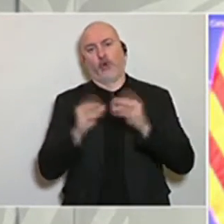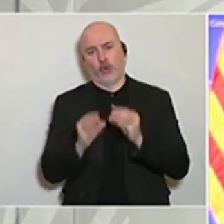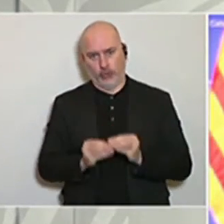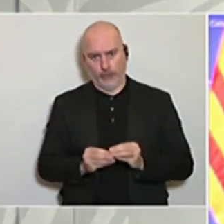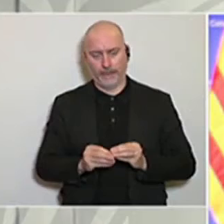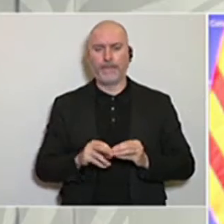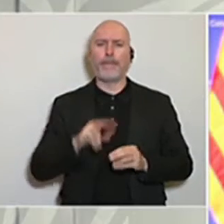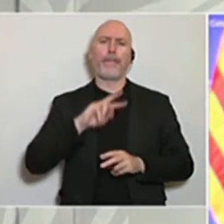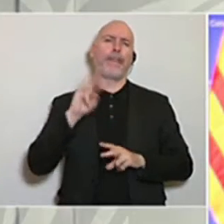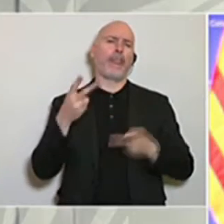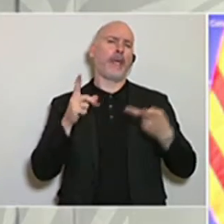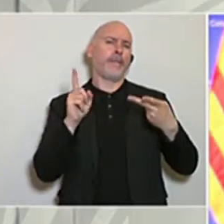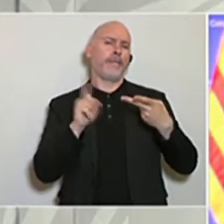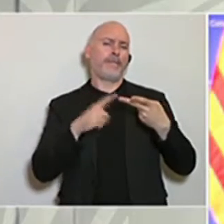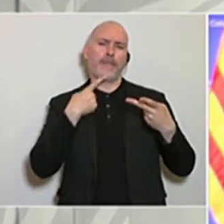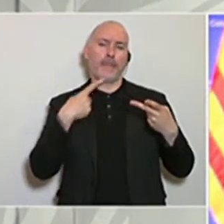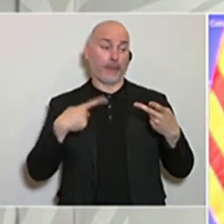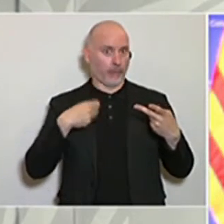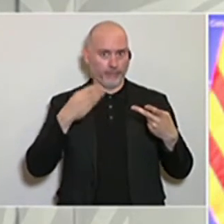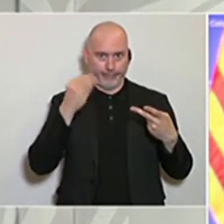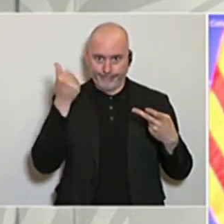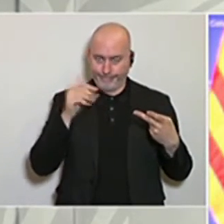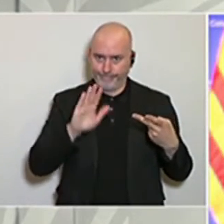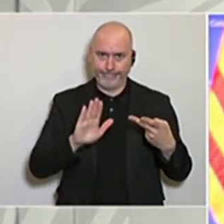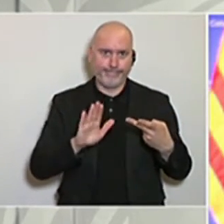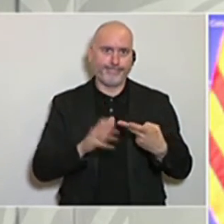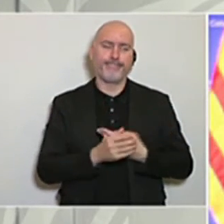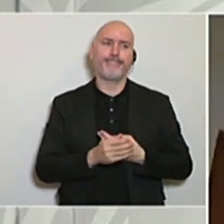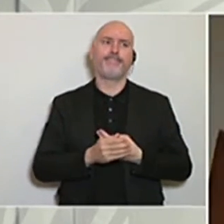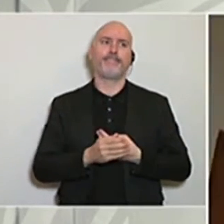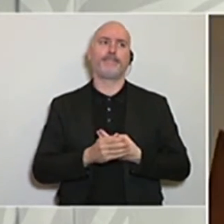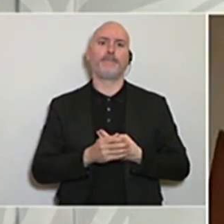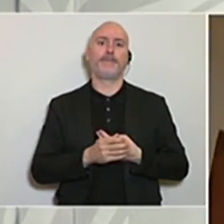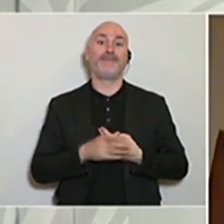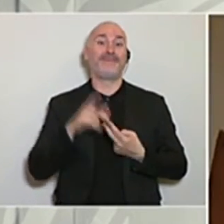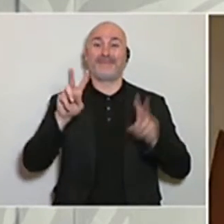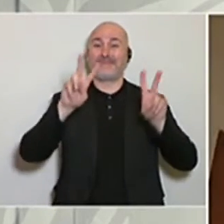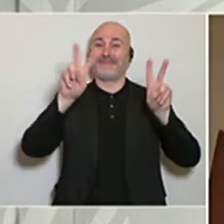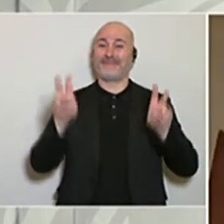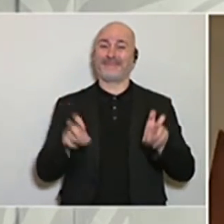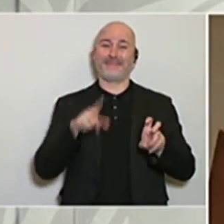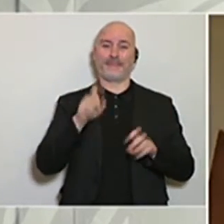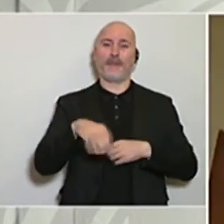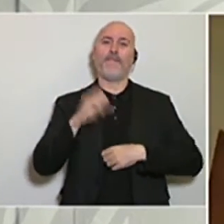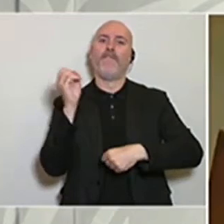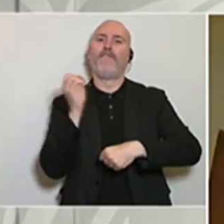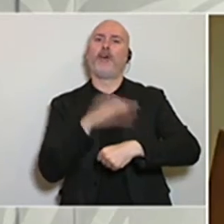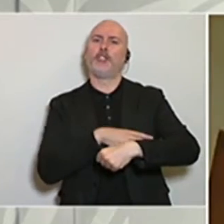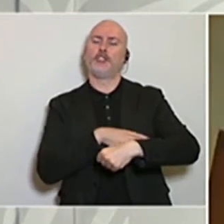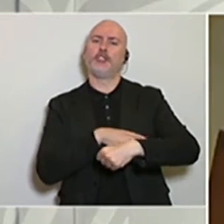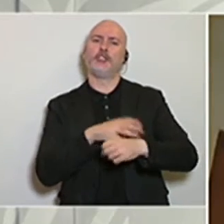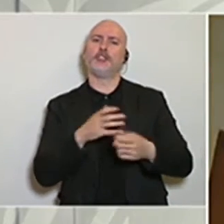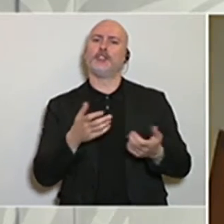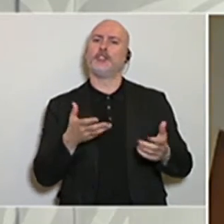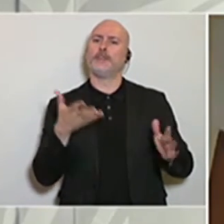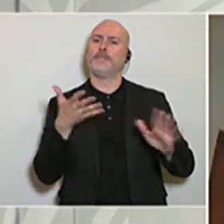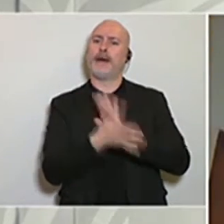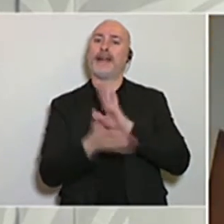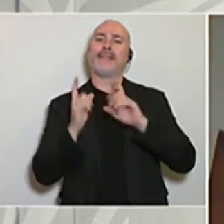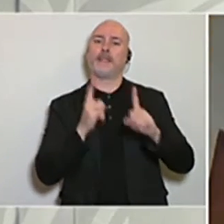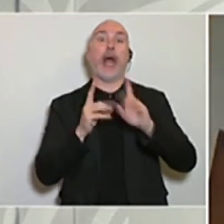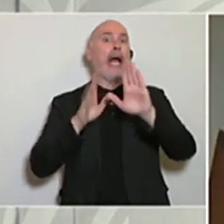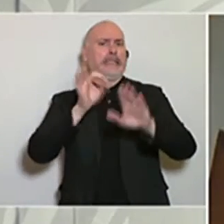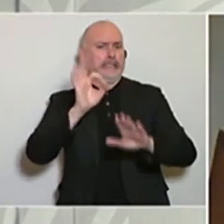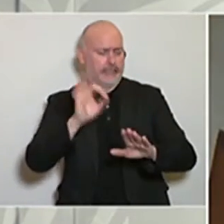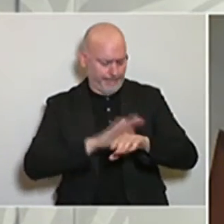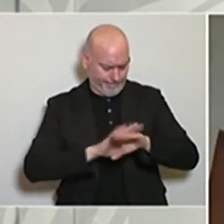I disculpin perquè la segona pregunta no la recordo. Sí, era respecte al fons pel transport.